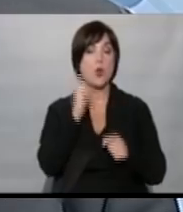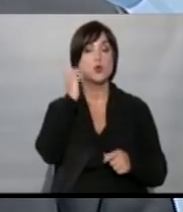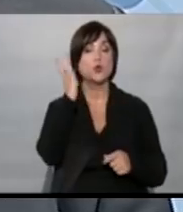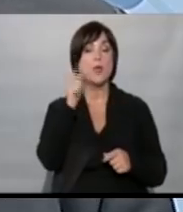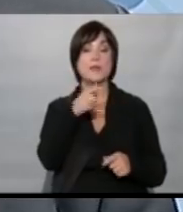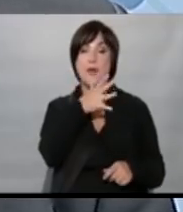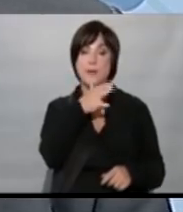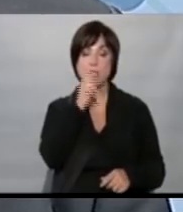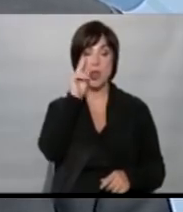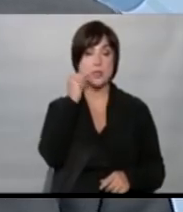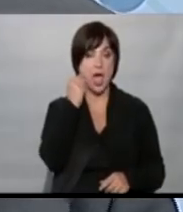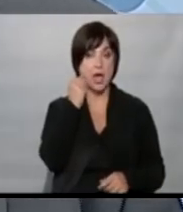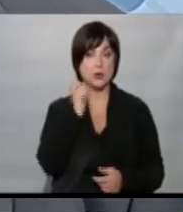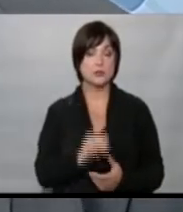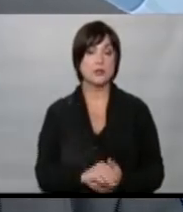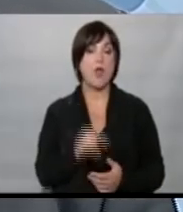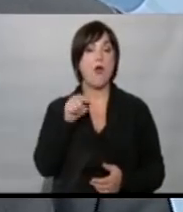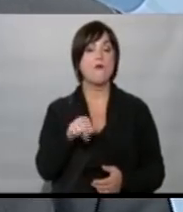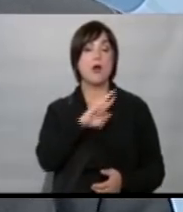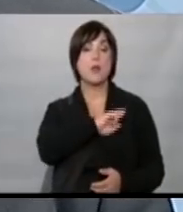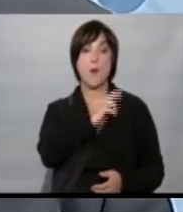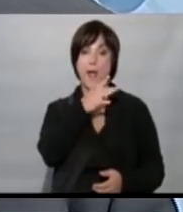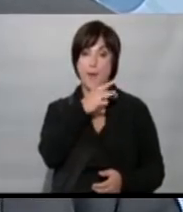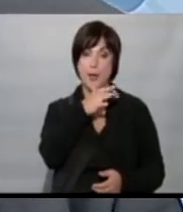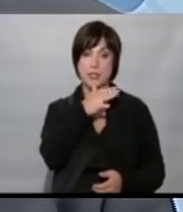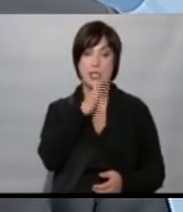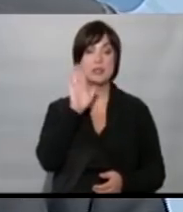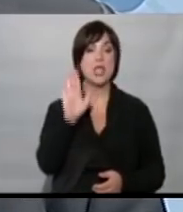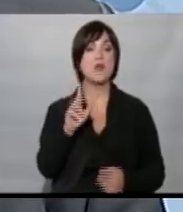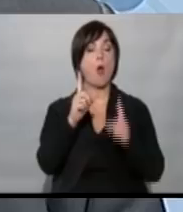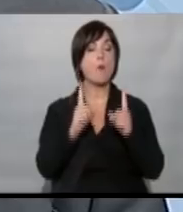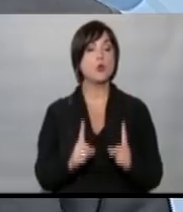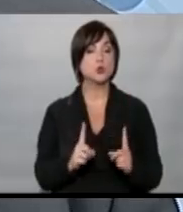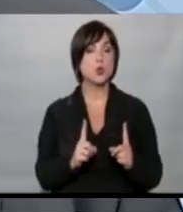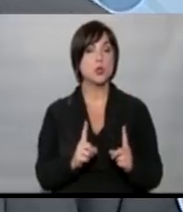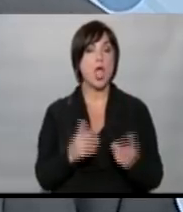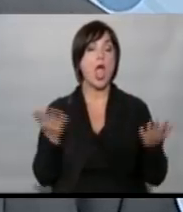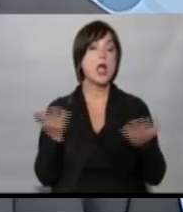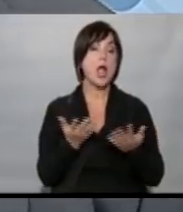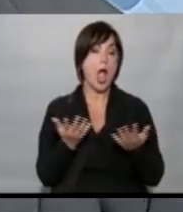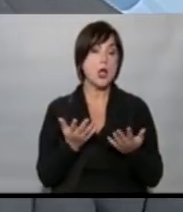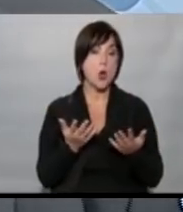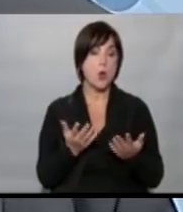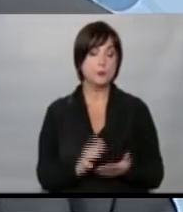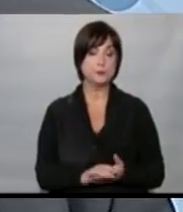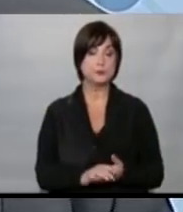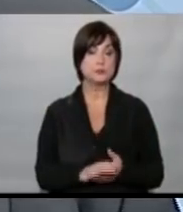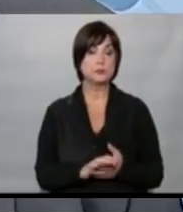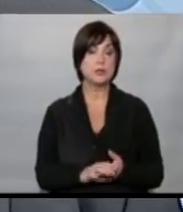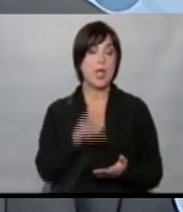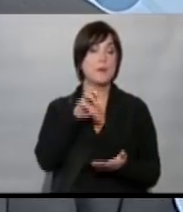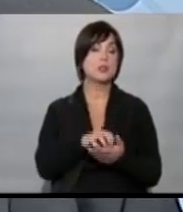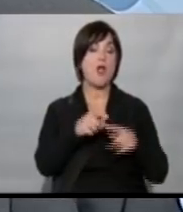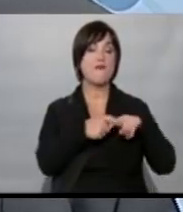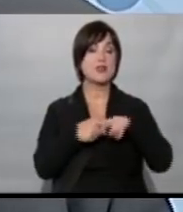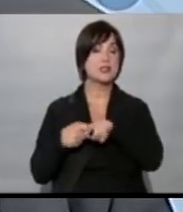на македонскиот народ во Република Македонија, неговото постоење, како и матичните